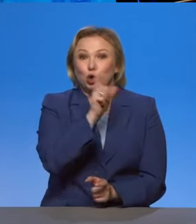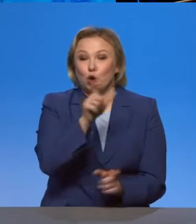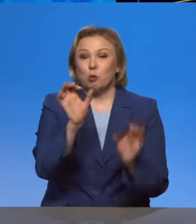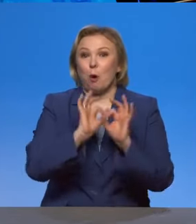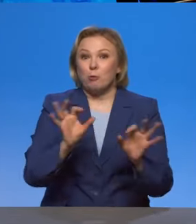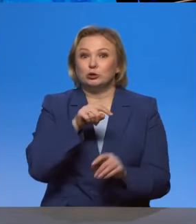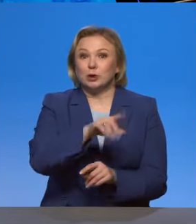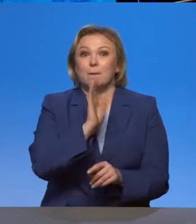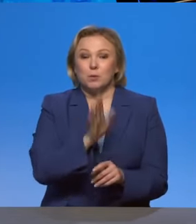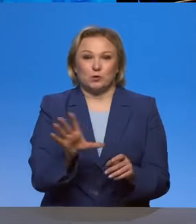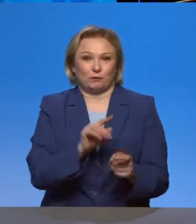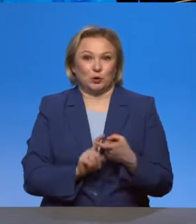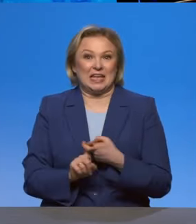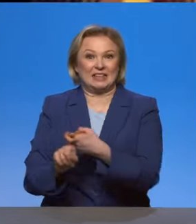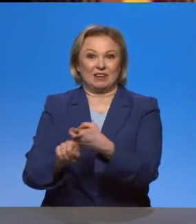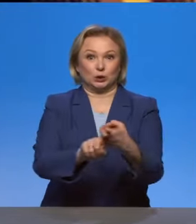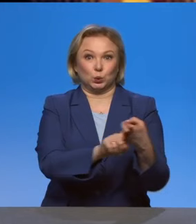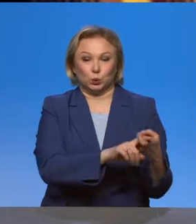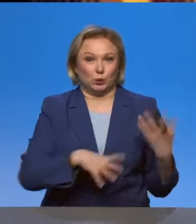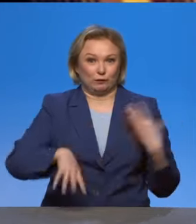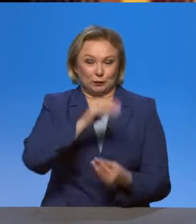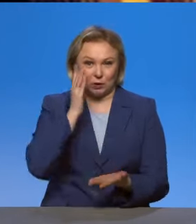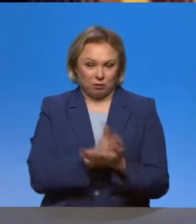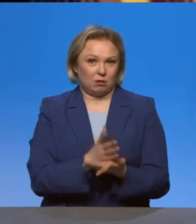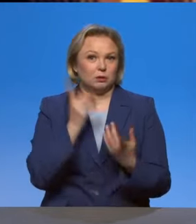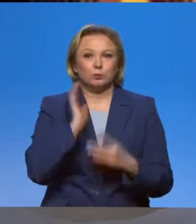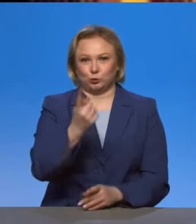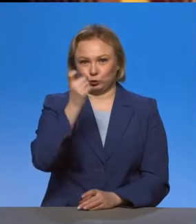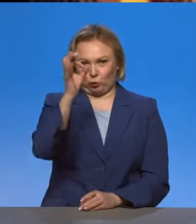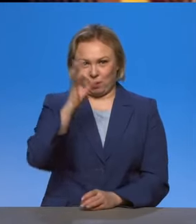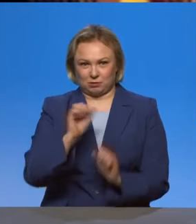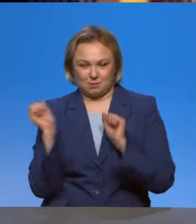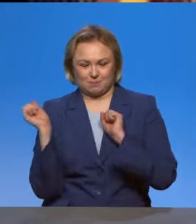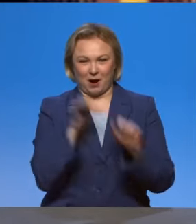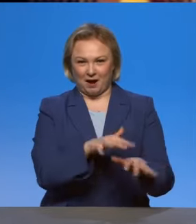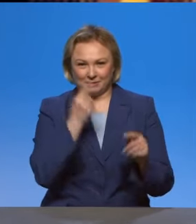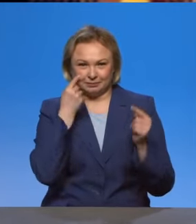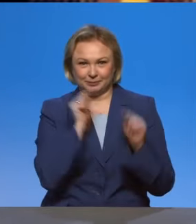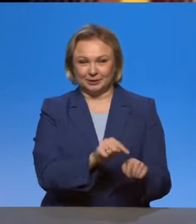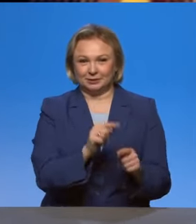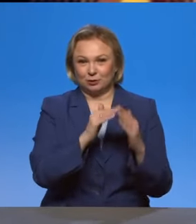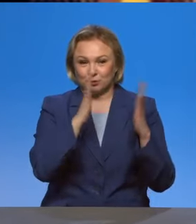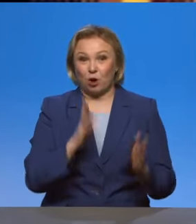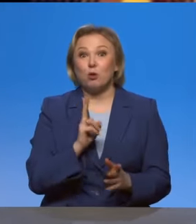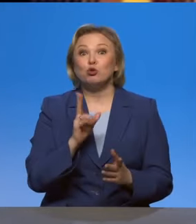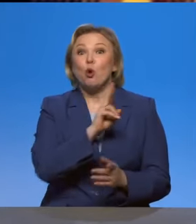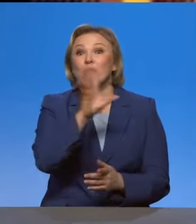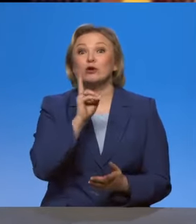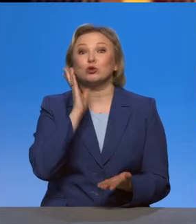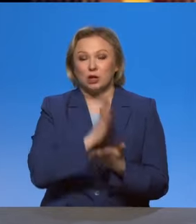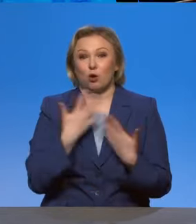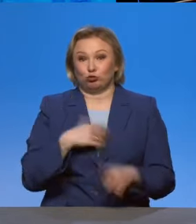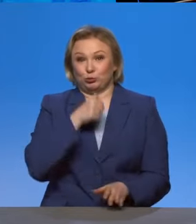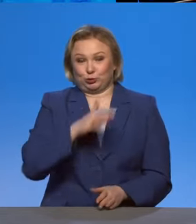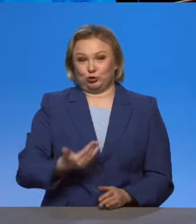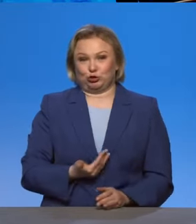вся инфраструктура, и будет 100%. Потому что те, у кого есть квартира, они в ней уже живут, окей? Ну, тут лучше не